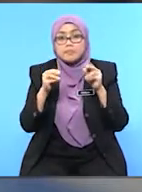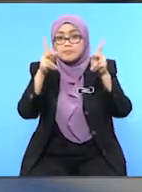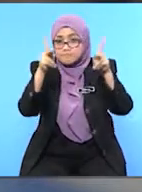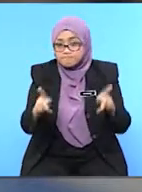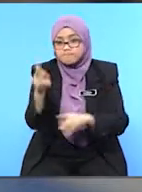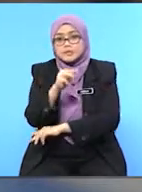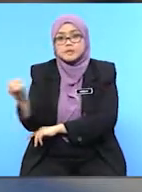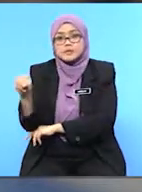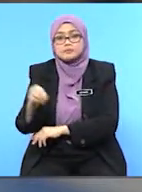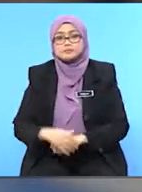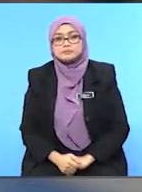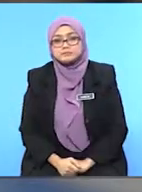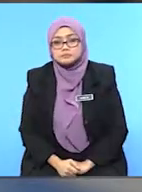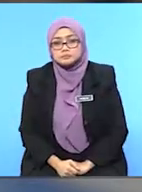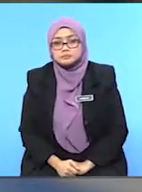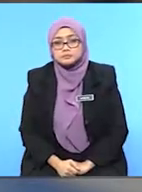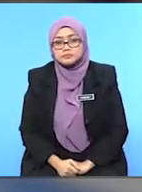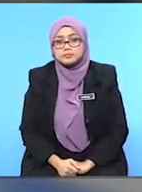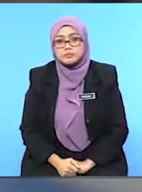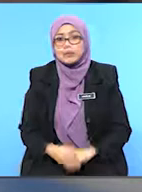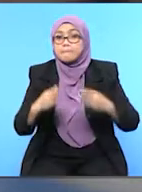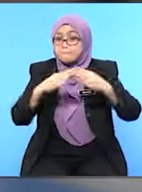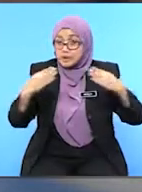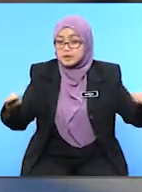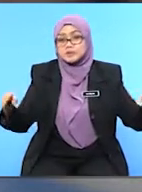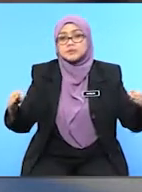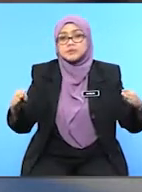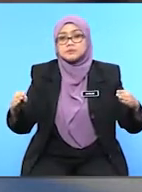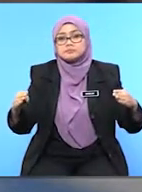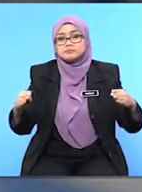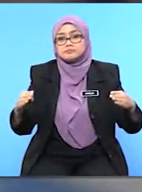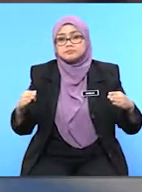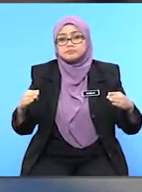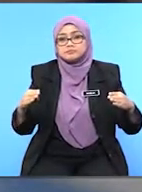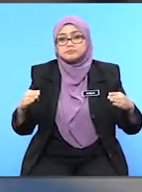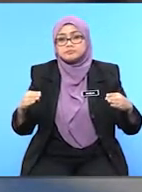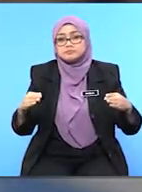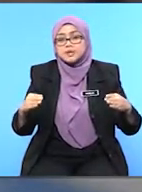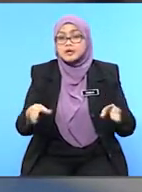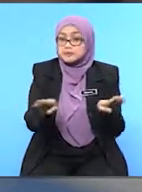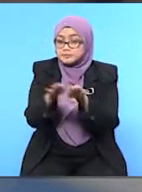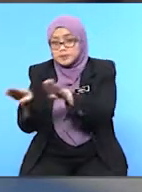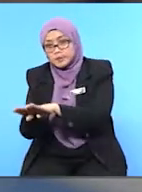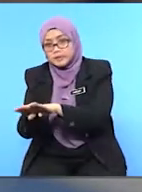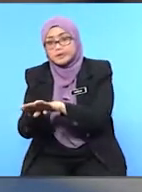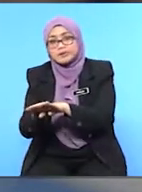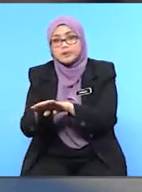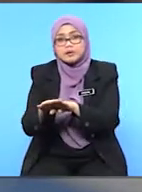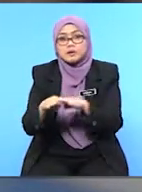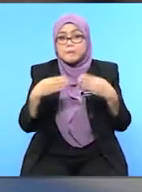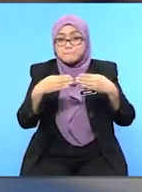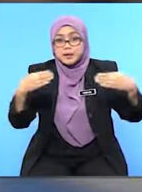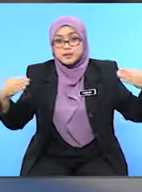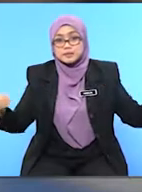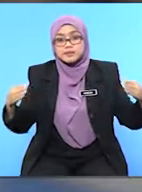ini telah menjadikan bahasa kebangsaan sebagai bahasa pengantar di sekolah-sekolah kerajaan dan sekolah-sekolah bukan kerajaan key